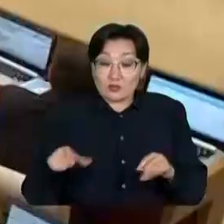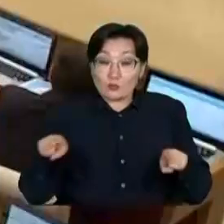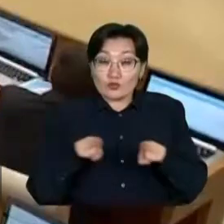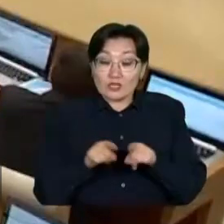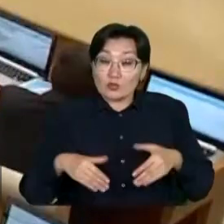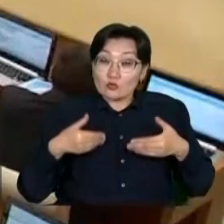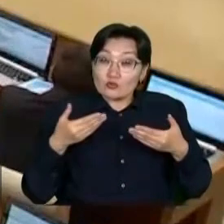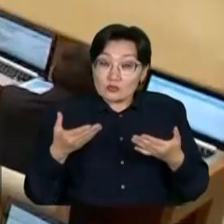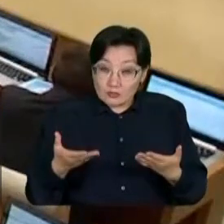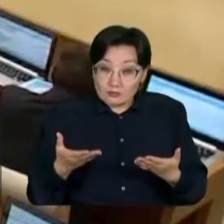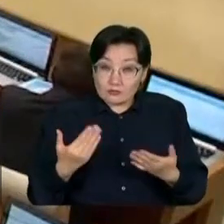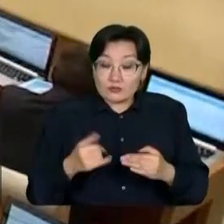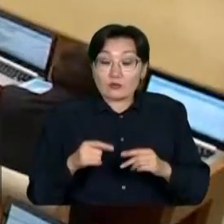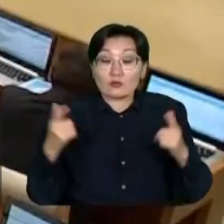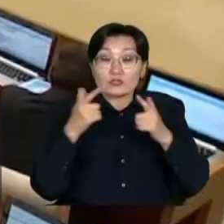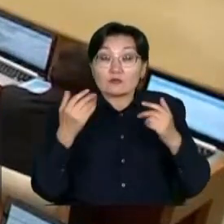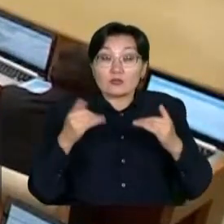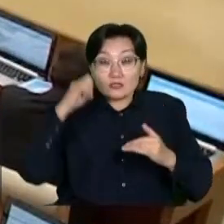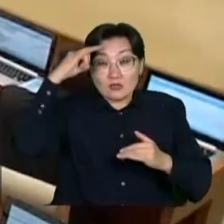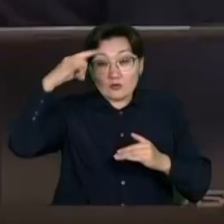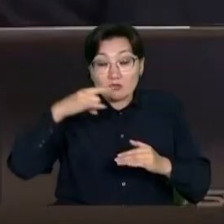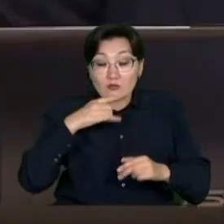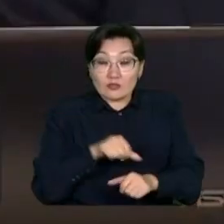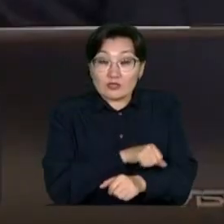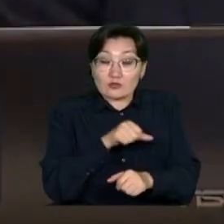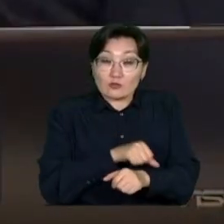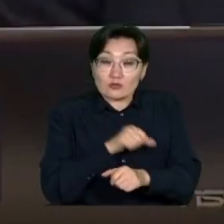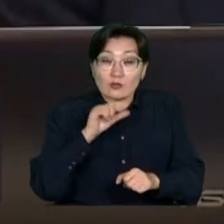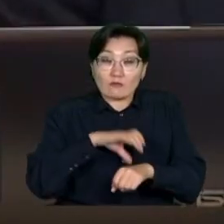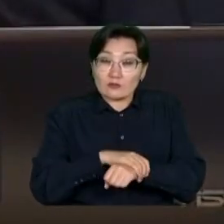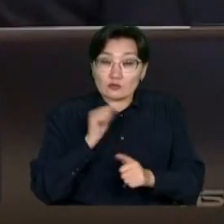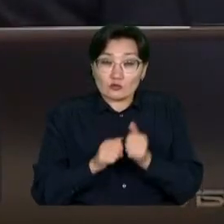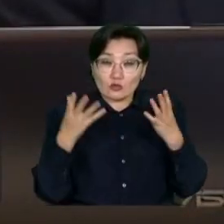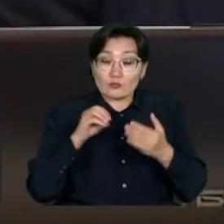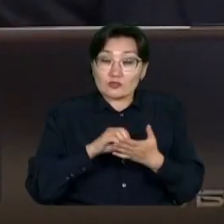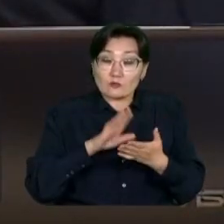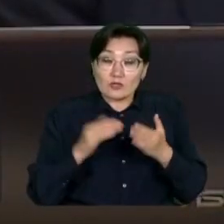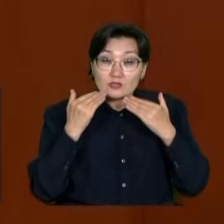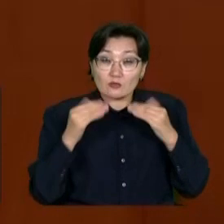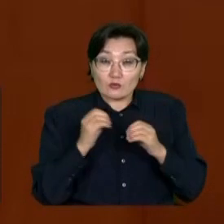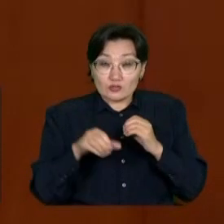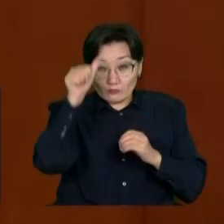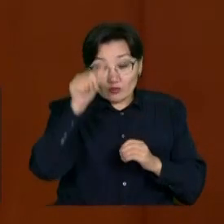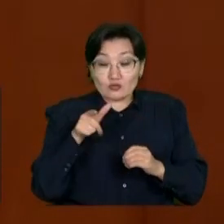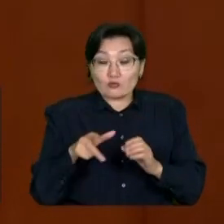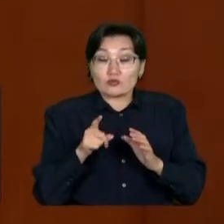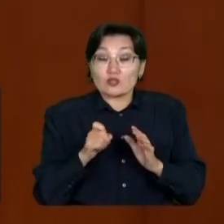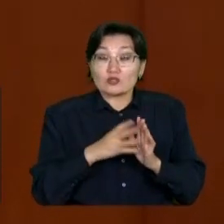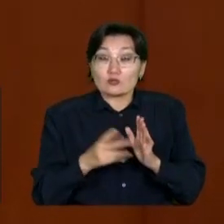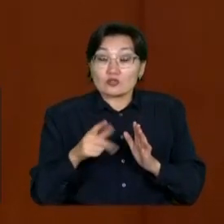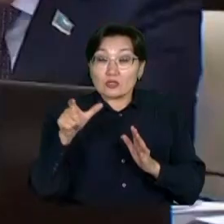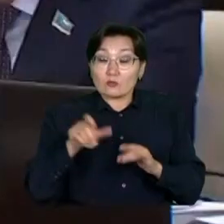осындай ұсыныс білдірді. Ақпарынша қазір елде нашақорлық дерегі күн санап артып барады. Соңғы 10 айда 3193